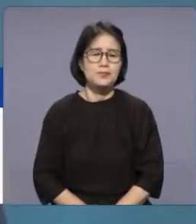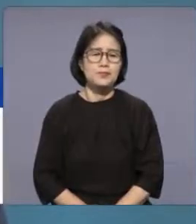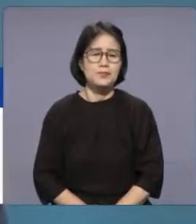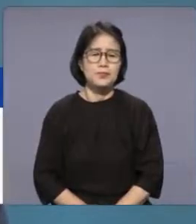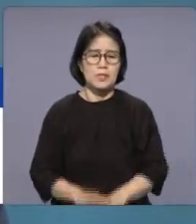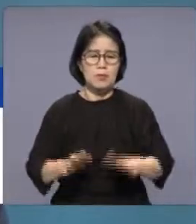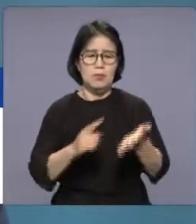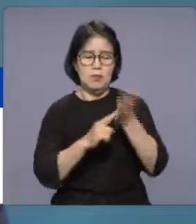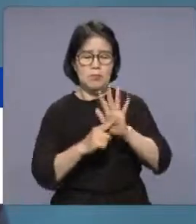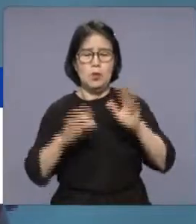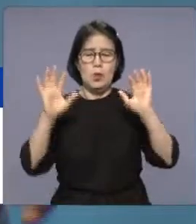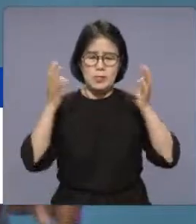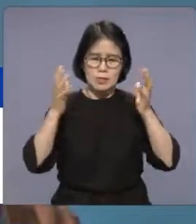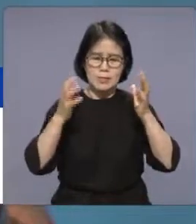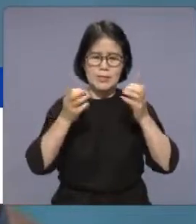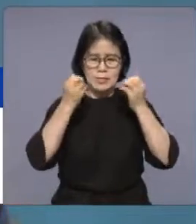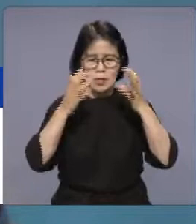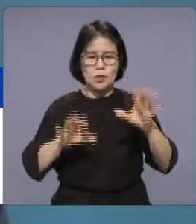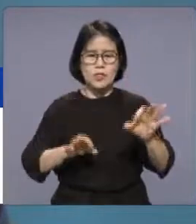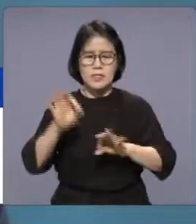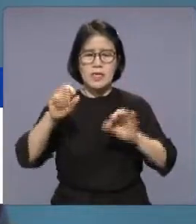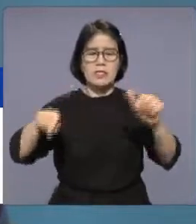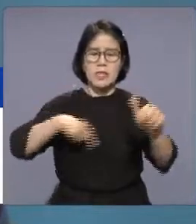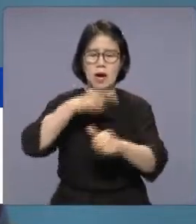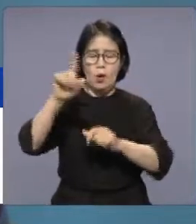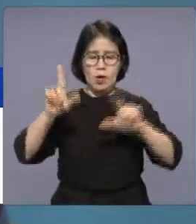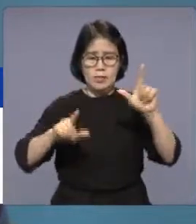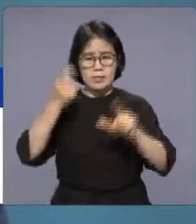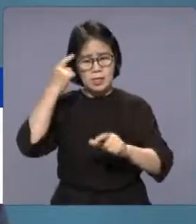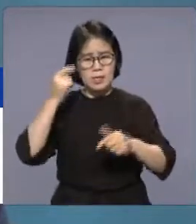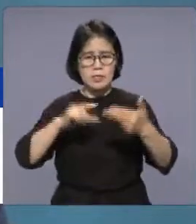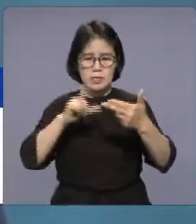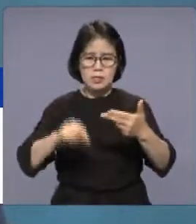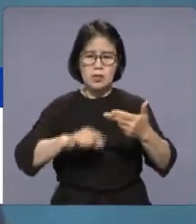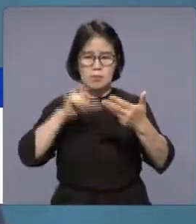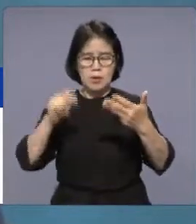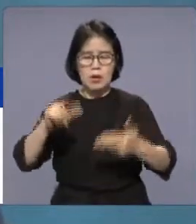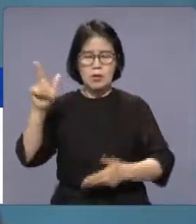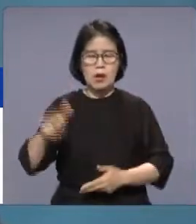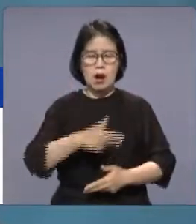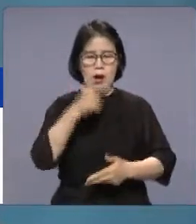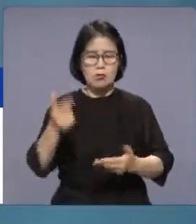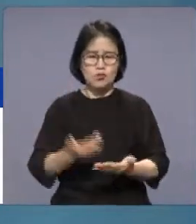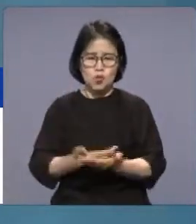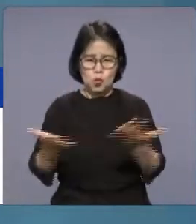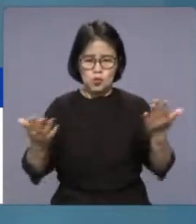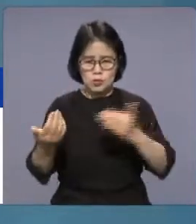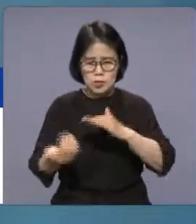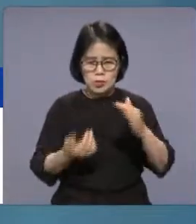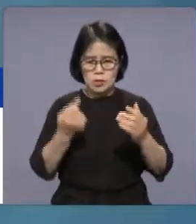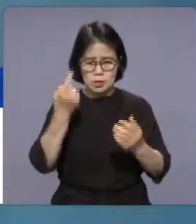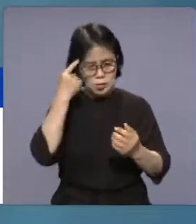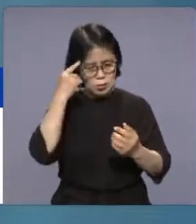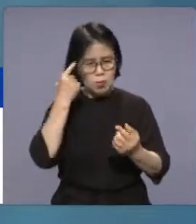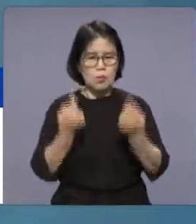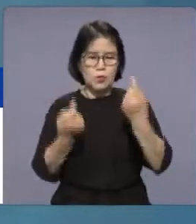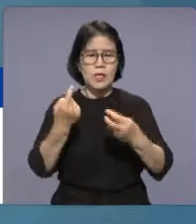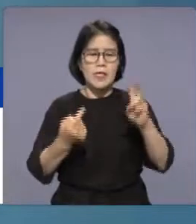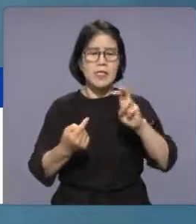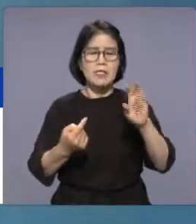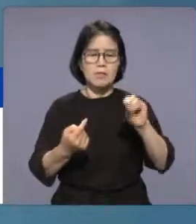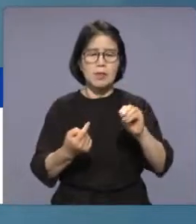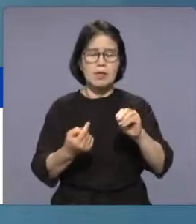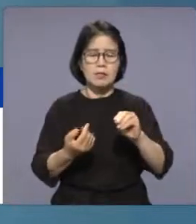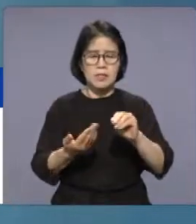the announcement today, we welcome the important decision that OPEC Plus made to